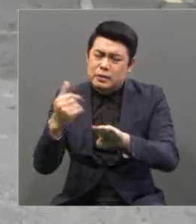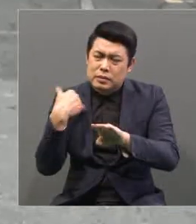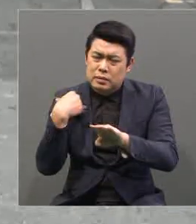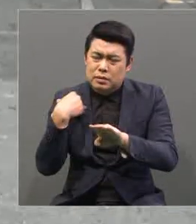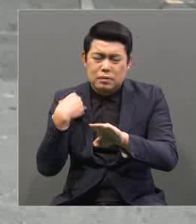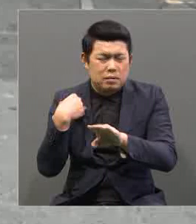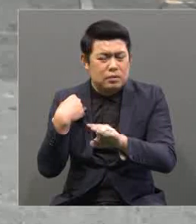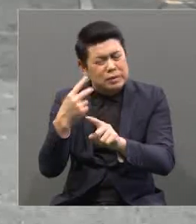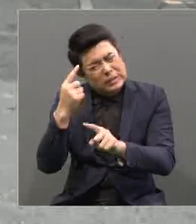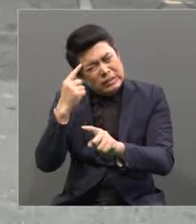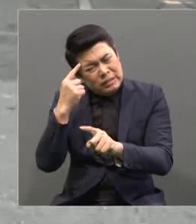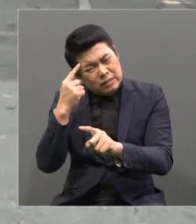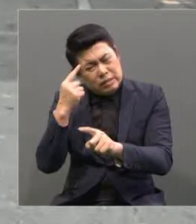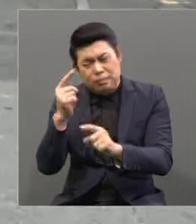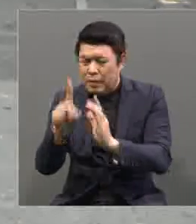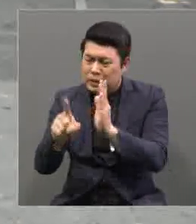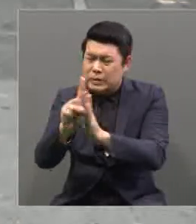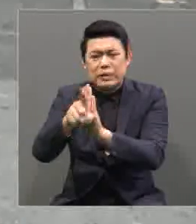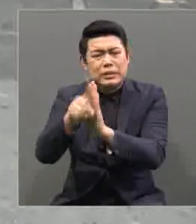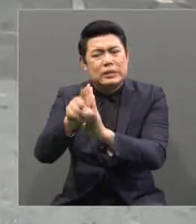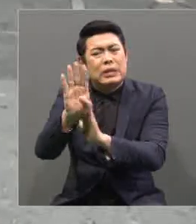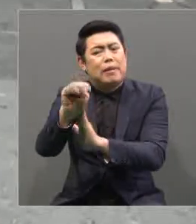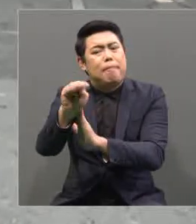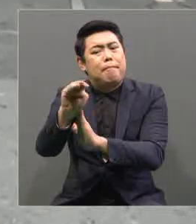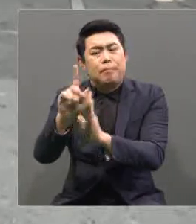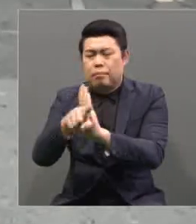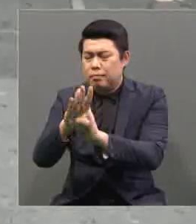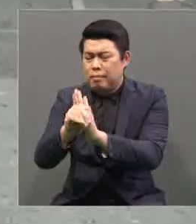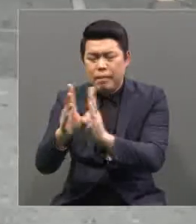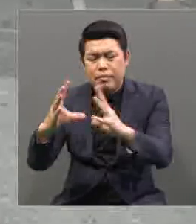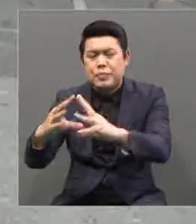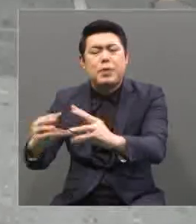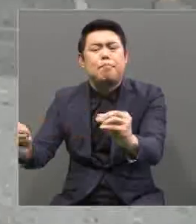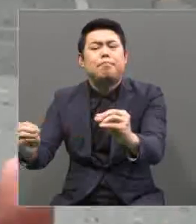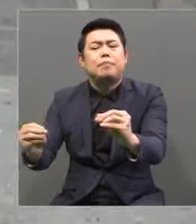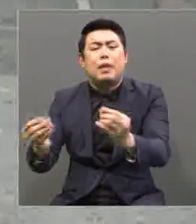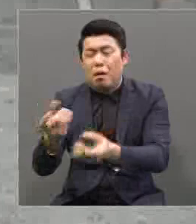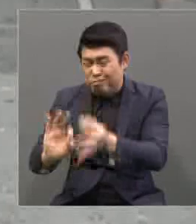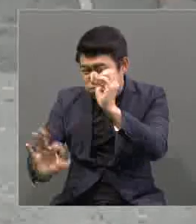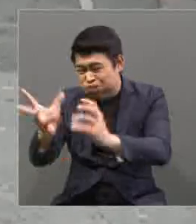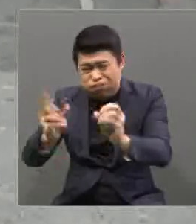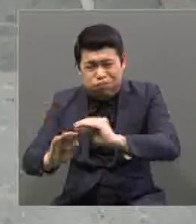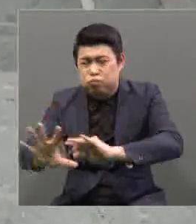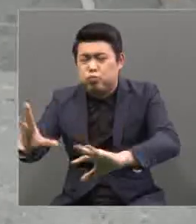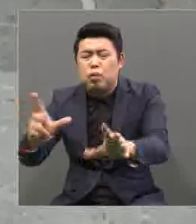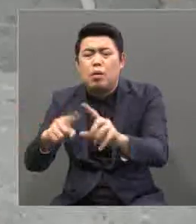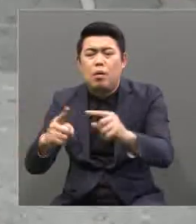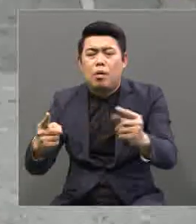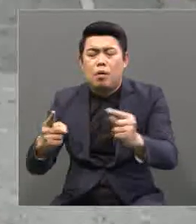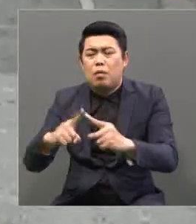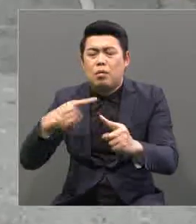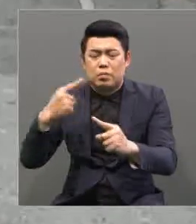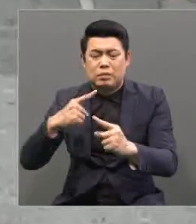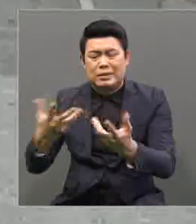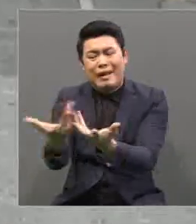ที่เกิดเหต ุประมาณ40 นาทีเพราะว่าตอนมันลุกไหม้เนี่ยมันก็จะไหม้ไม่จับมันรวมเป็นที่โล่งเป็น